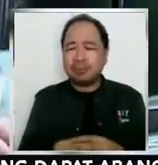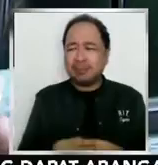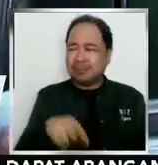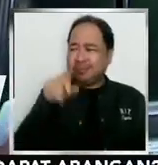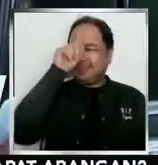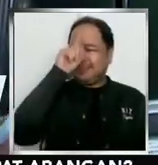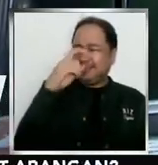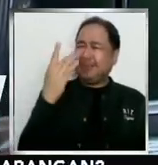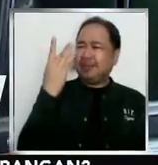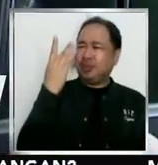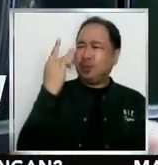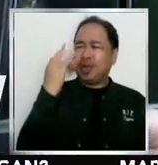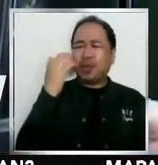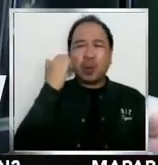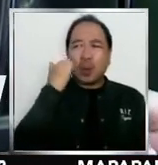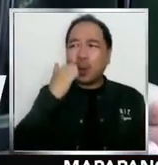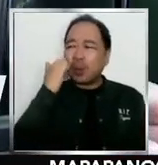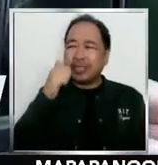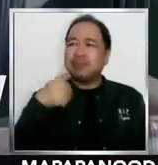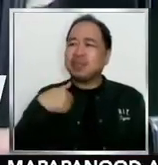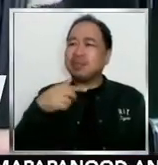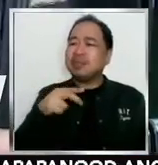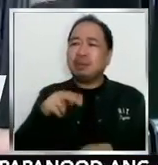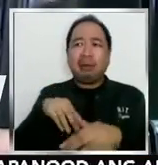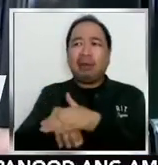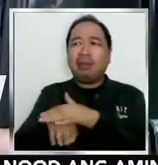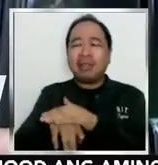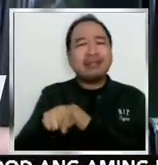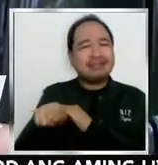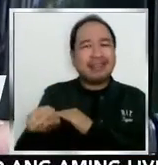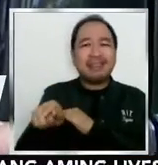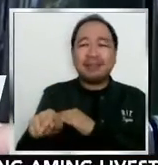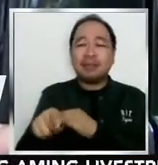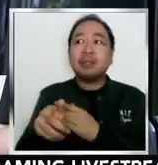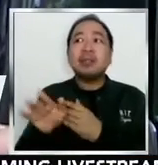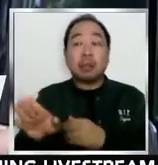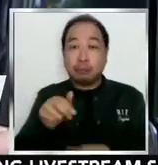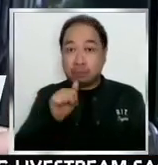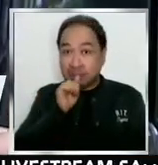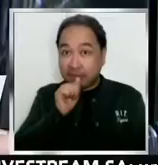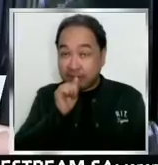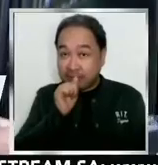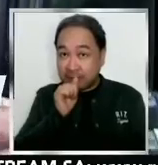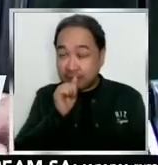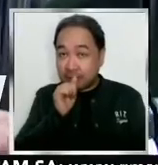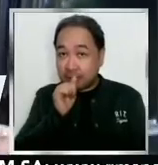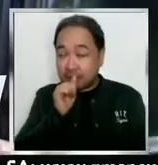eh lagi akong dumadaan dito. Private po? Yes po.